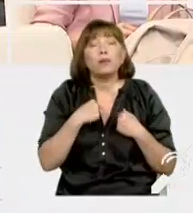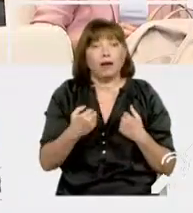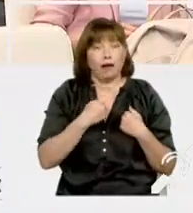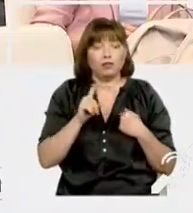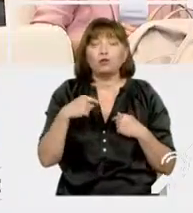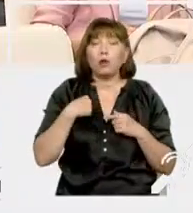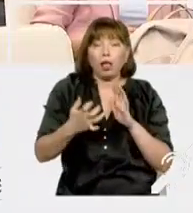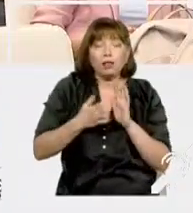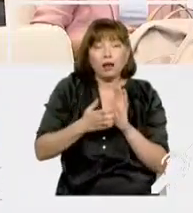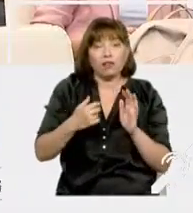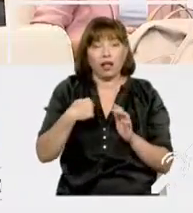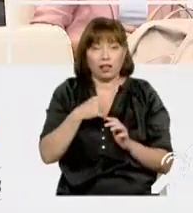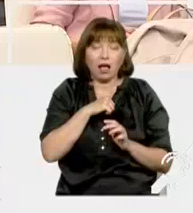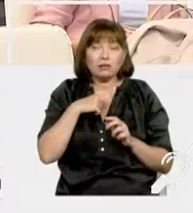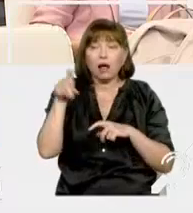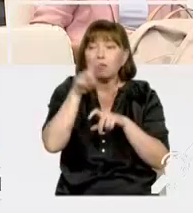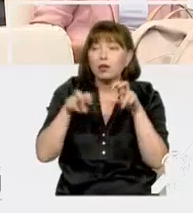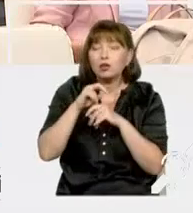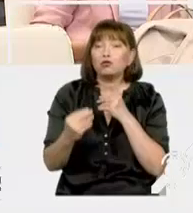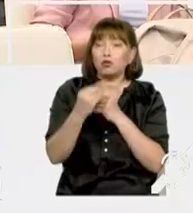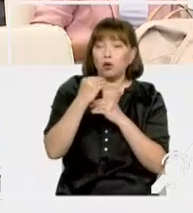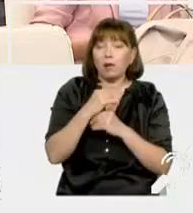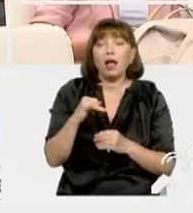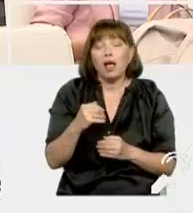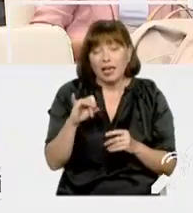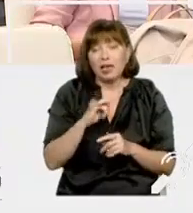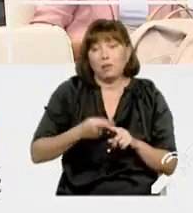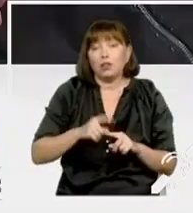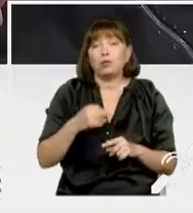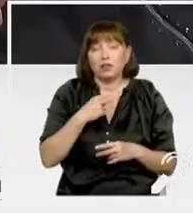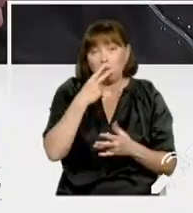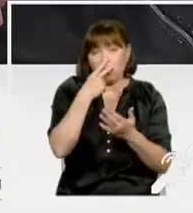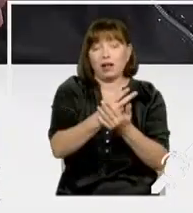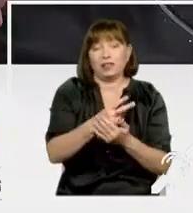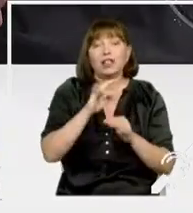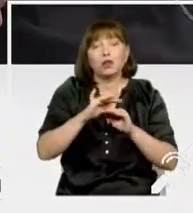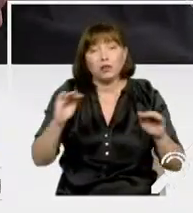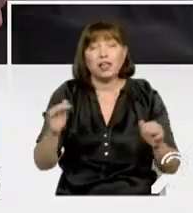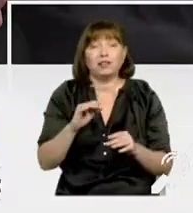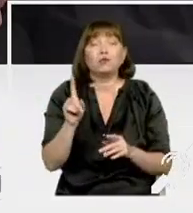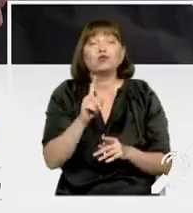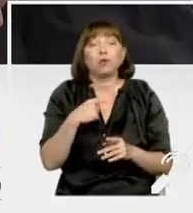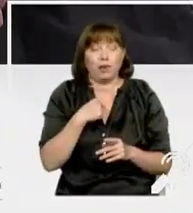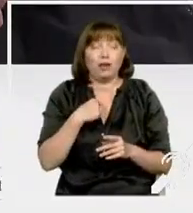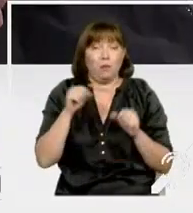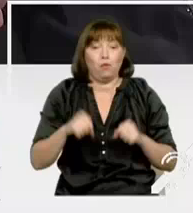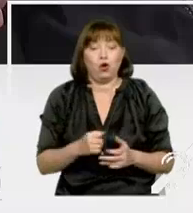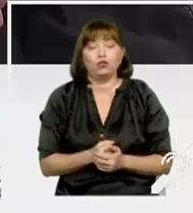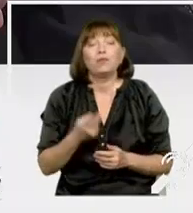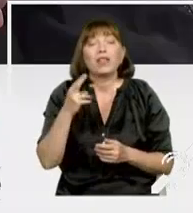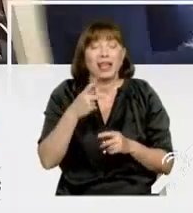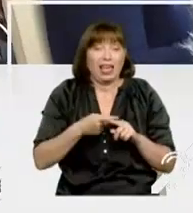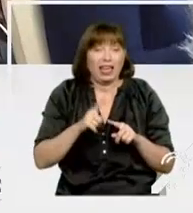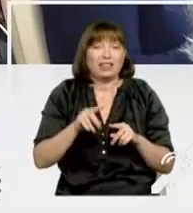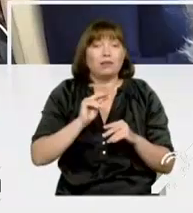fim și vrem să arătăm lumii și copiilor că le datorăm ceva. Proiectul Cursuri și cărți pentru perfecționarea